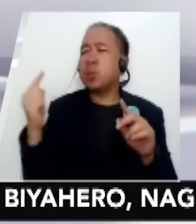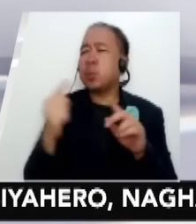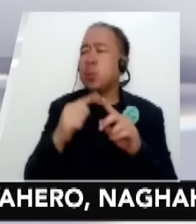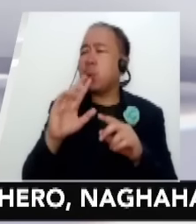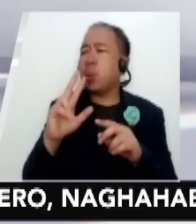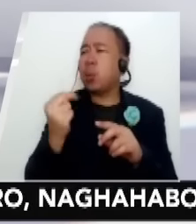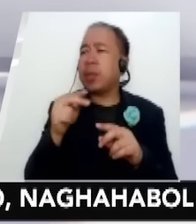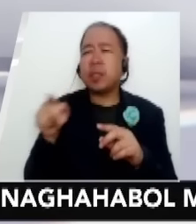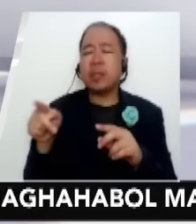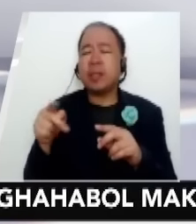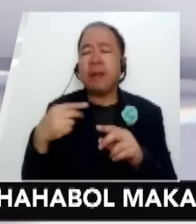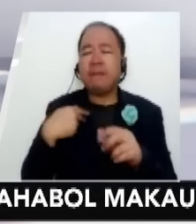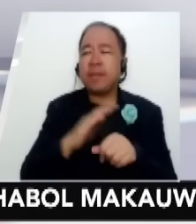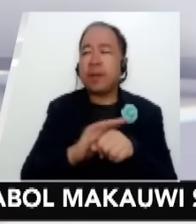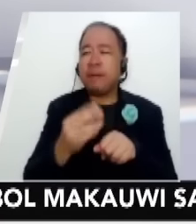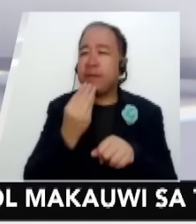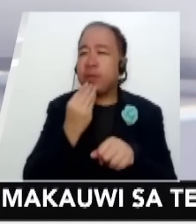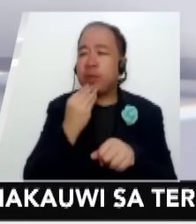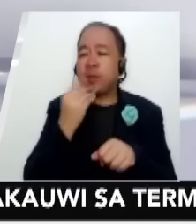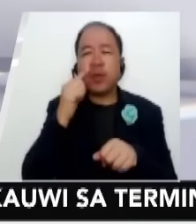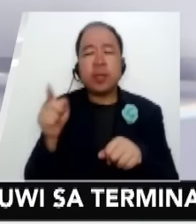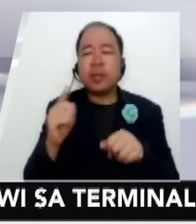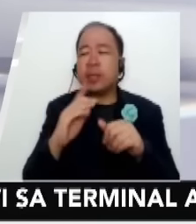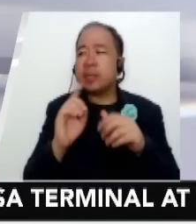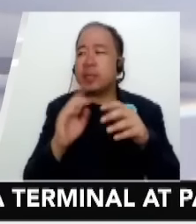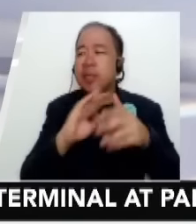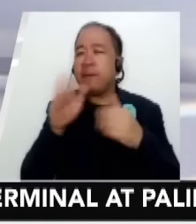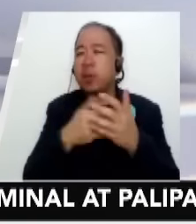itatagal no, ng mga supply sa mga evacuation center dyan, gaya ng pagkain?